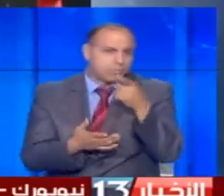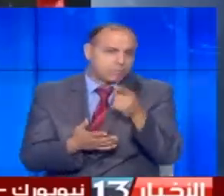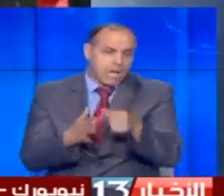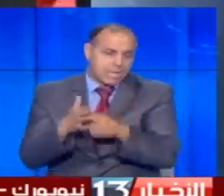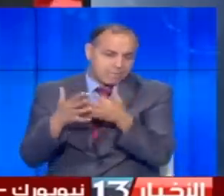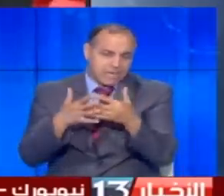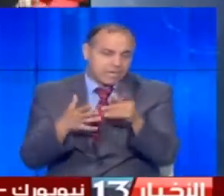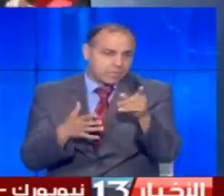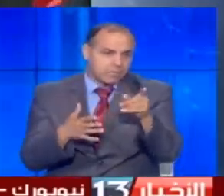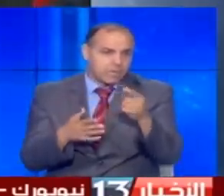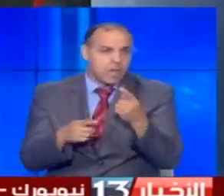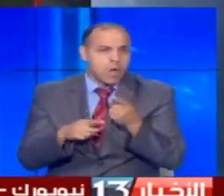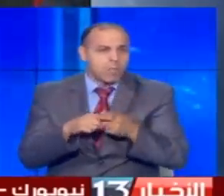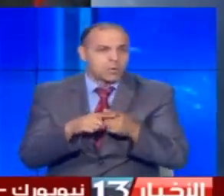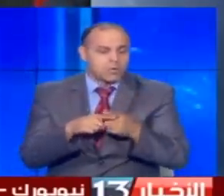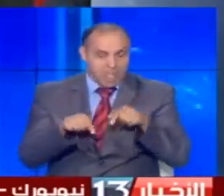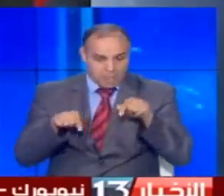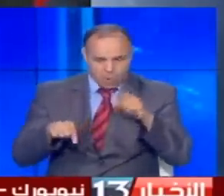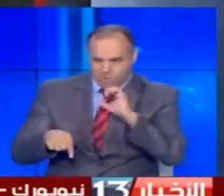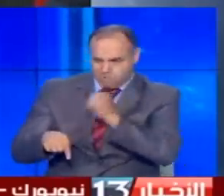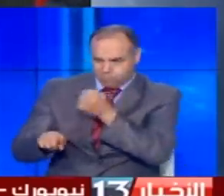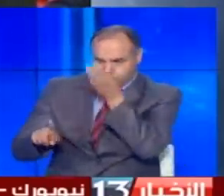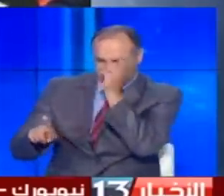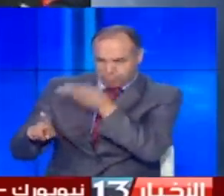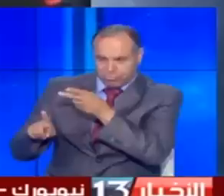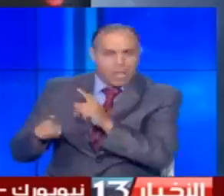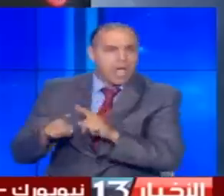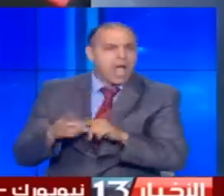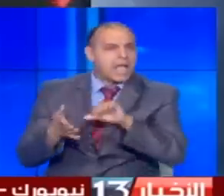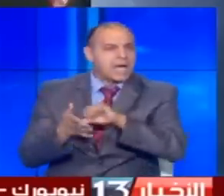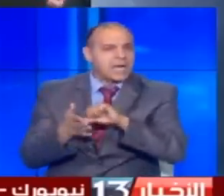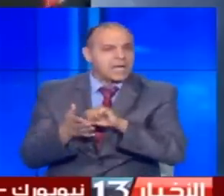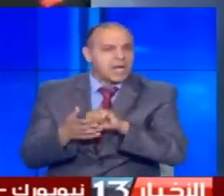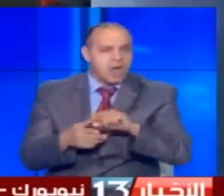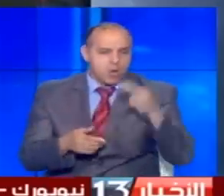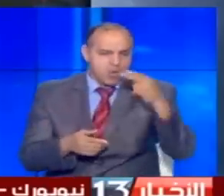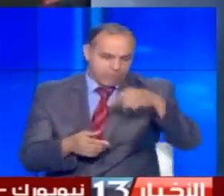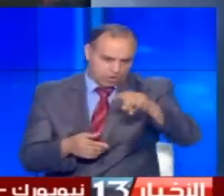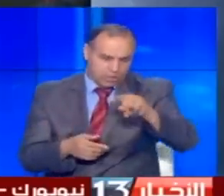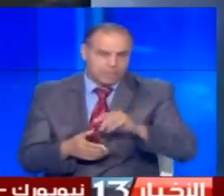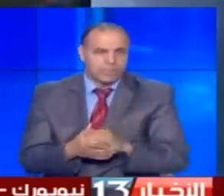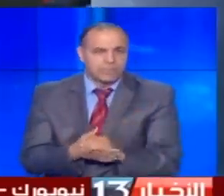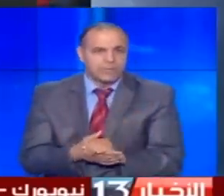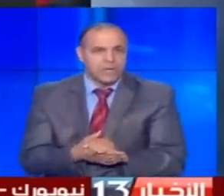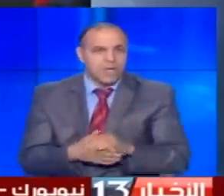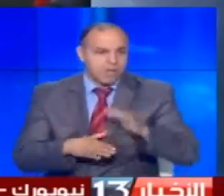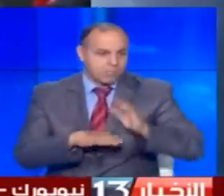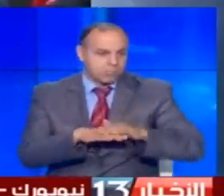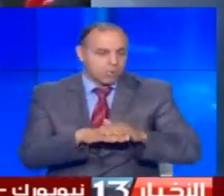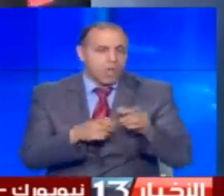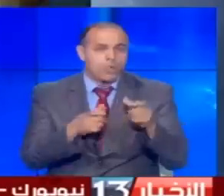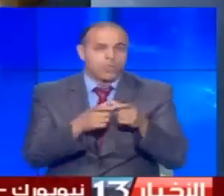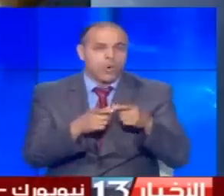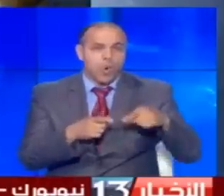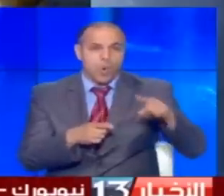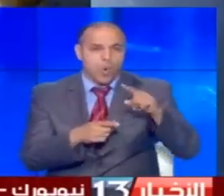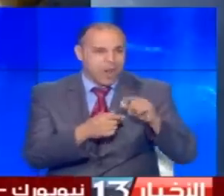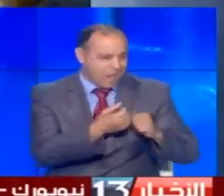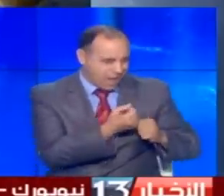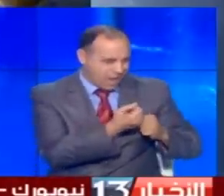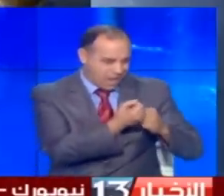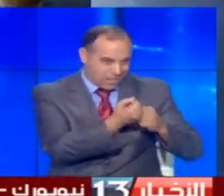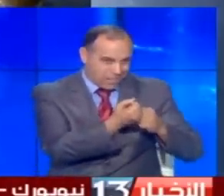زياده على العقوبات الحاليه التي ستكتمل في اوائل المفاوض القادم وحذر كل دوله تحاول الالتفاف